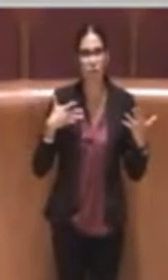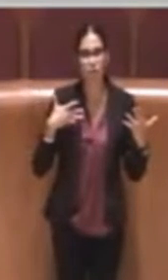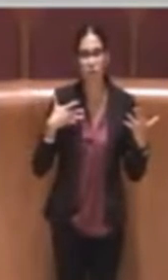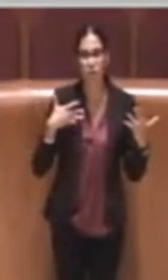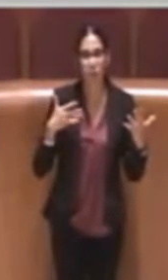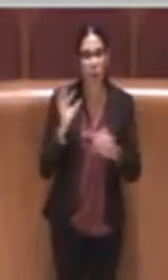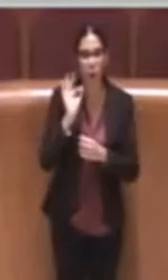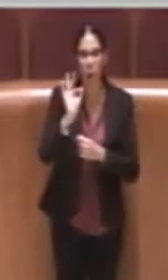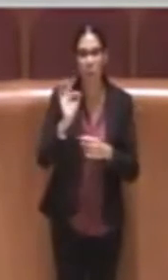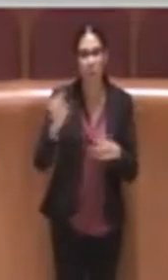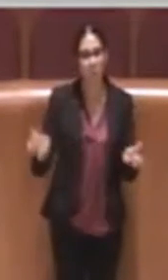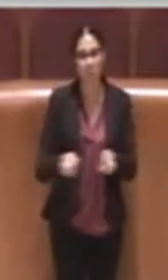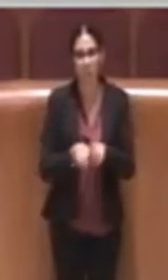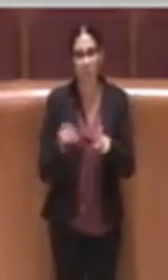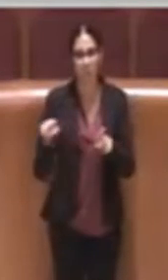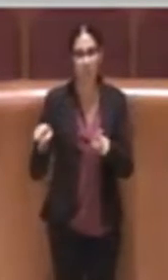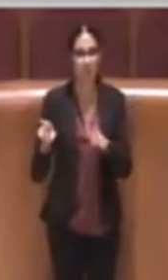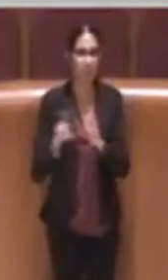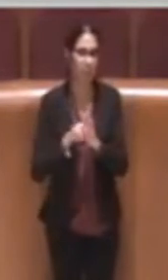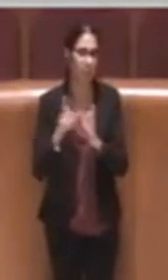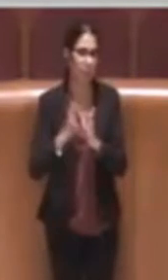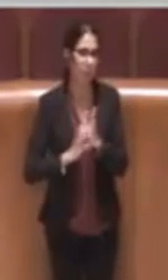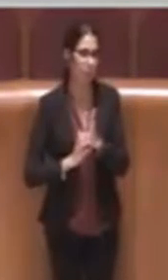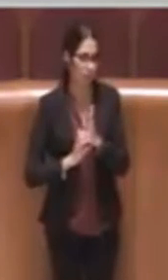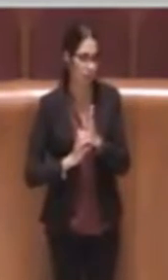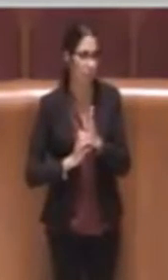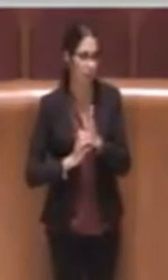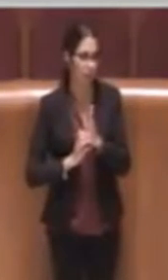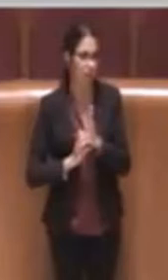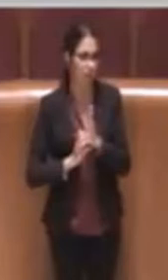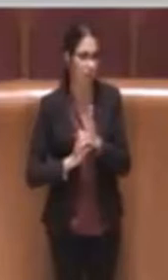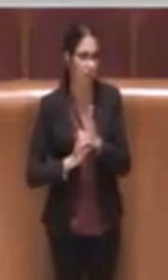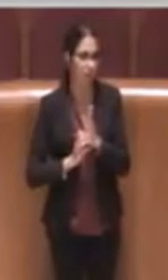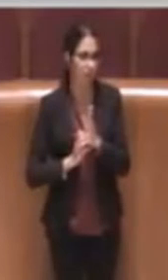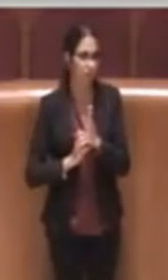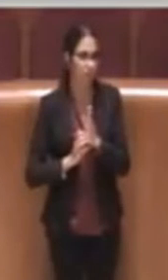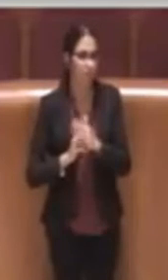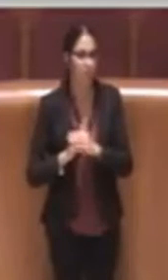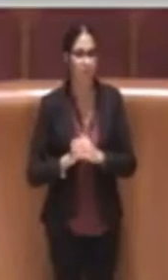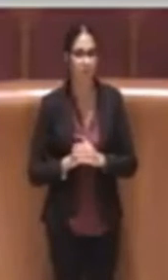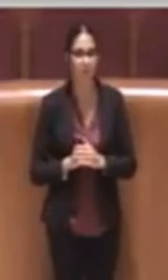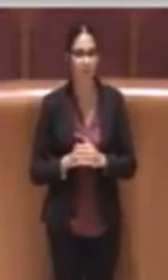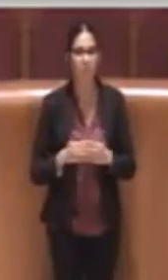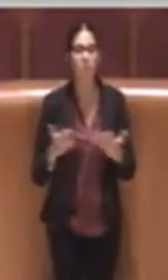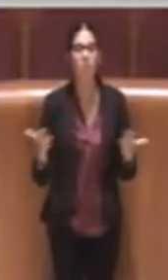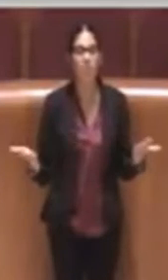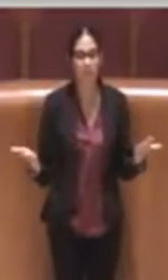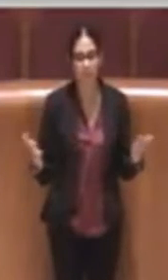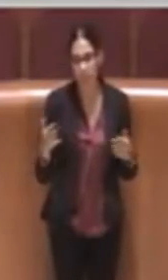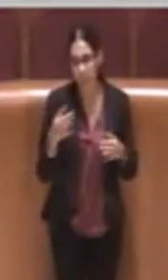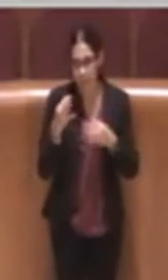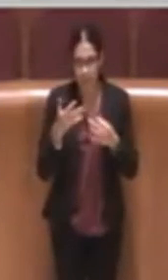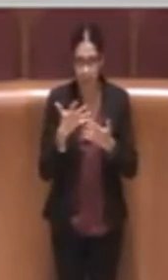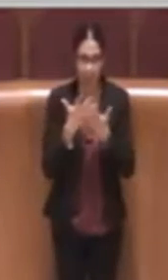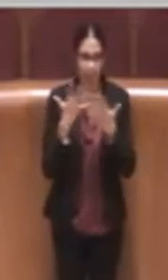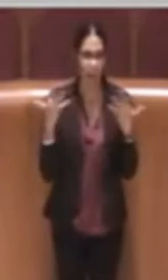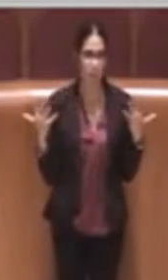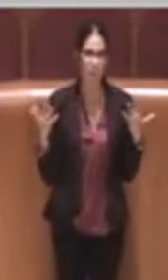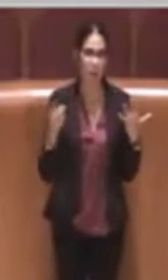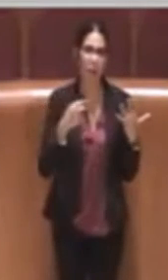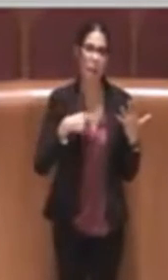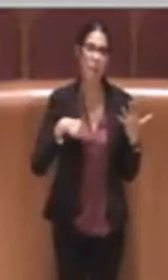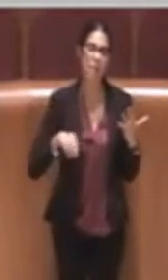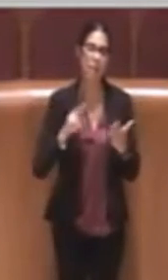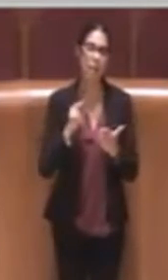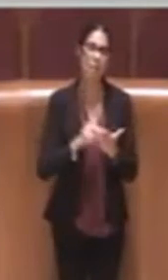nella stessa direzione in cui vuole andare e si propone di andare questa delibera. Quindi ci mancherebbe che noi ci